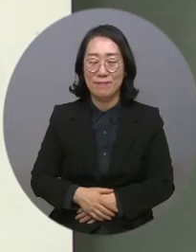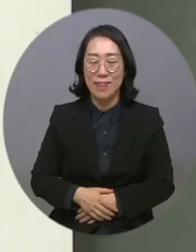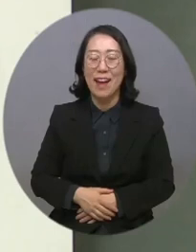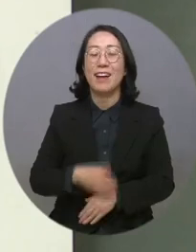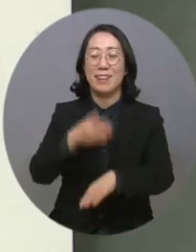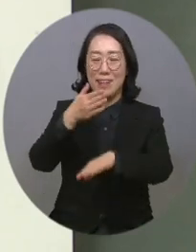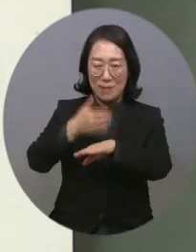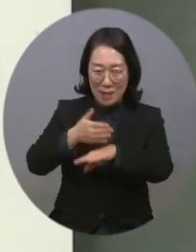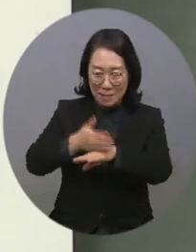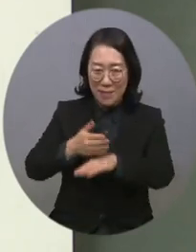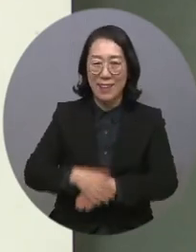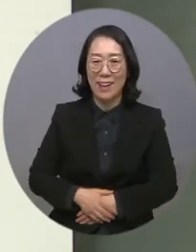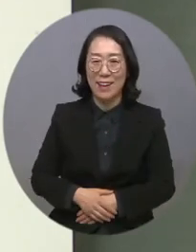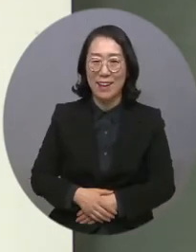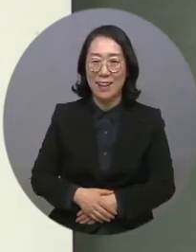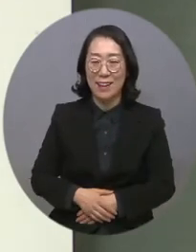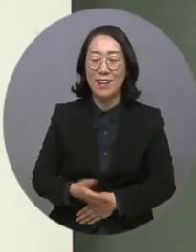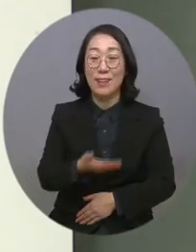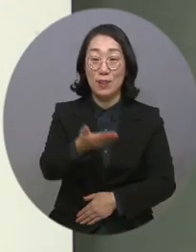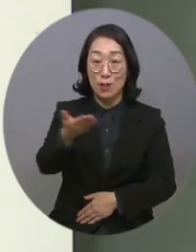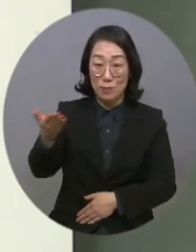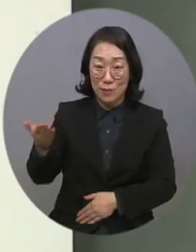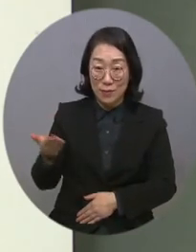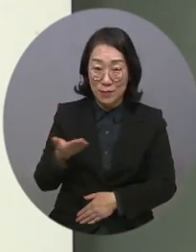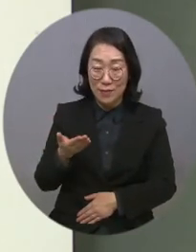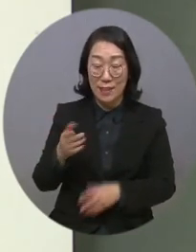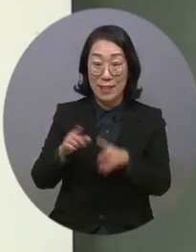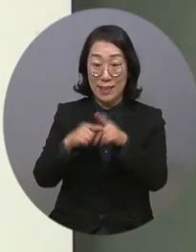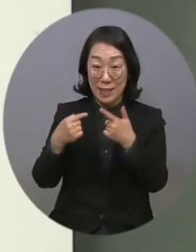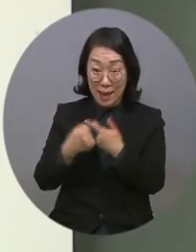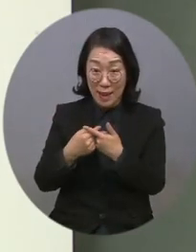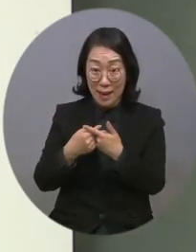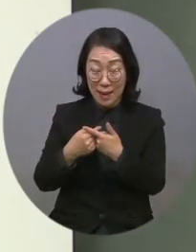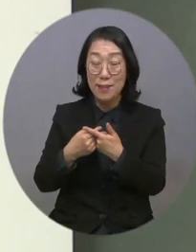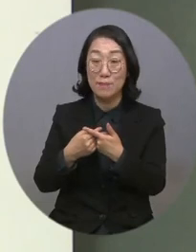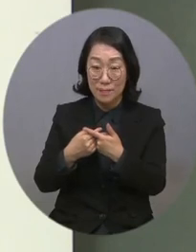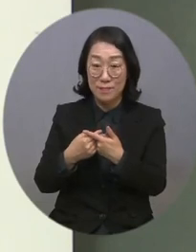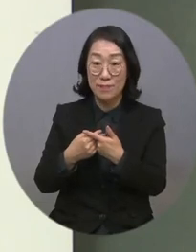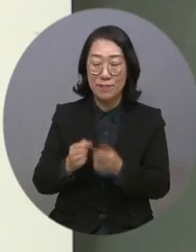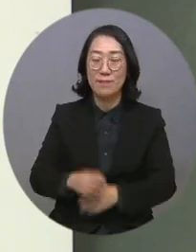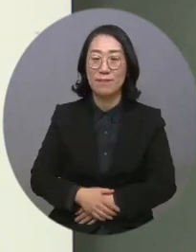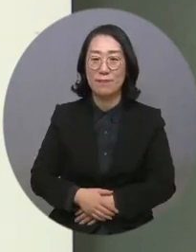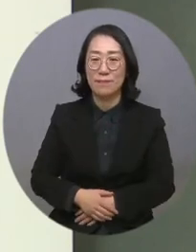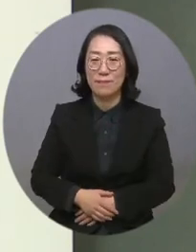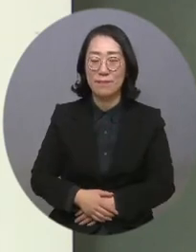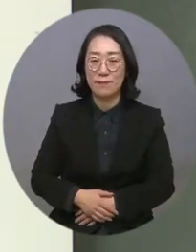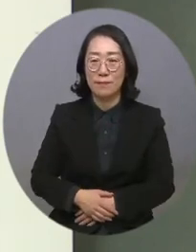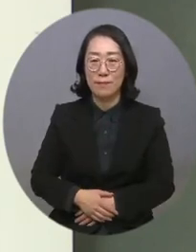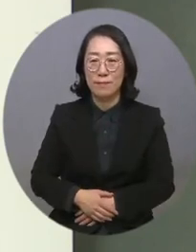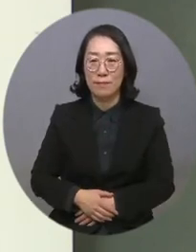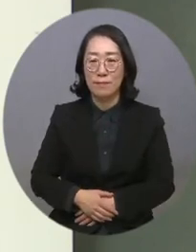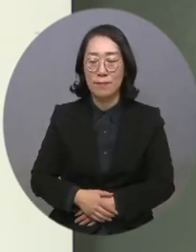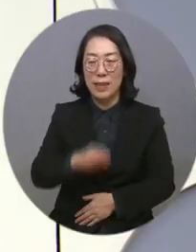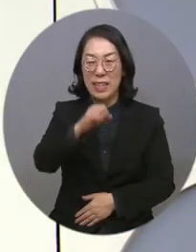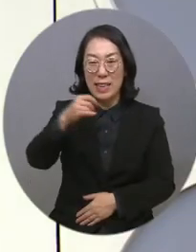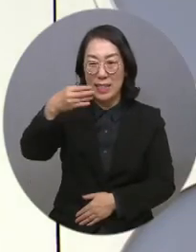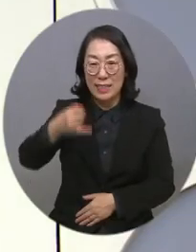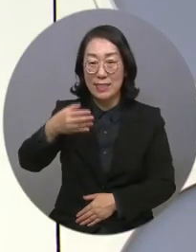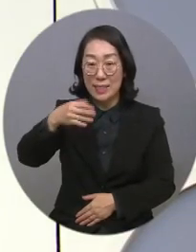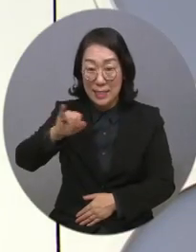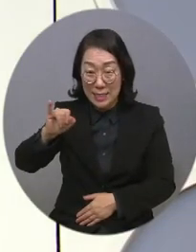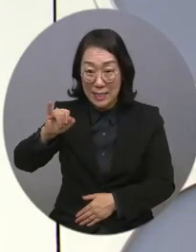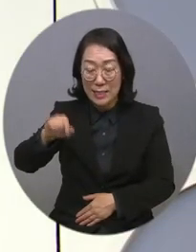감사합니다. 시청자 여러분 이해가 되셨는지 모르겠습니다만 이르지 타이로